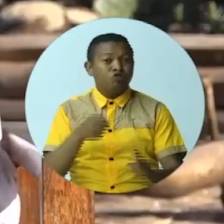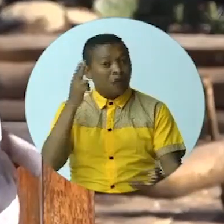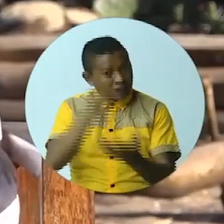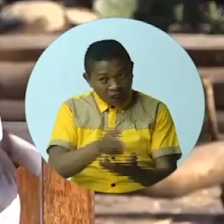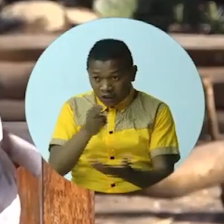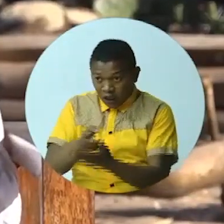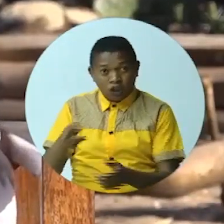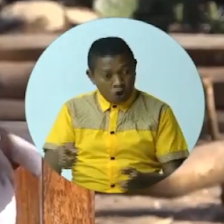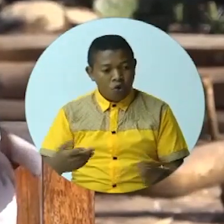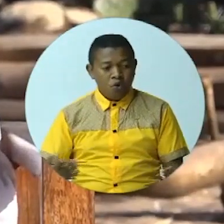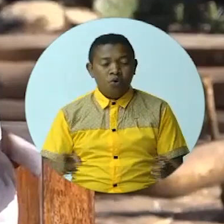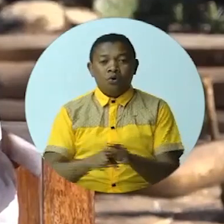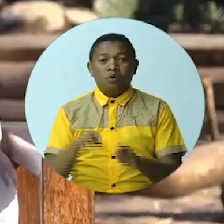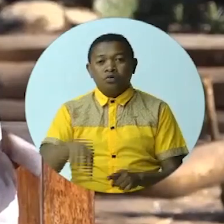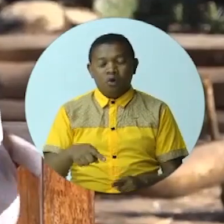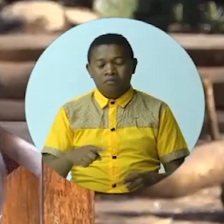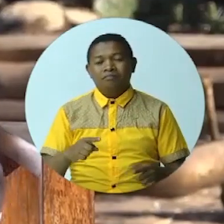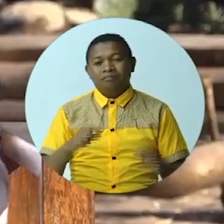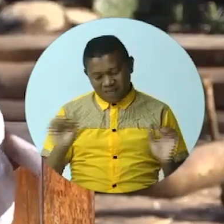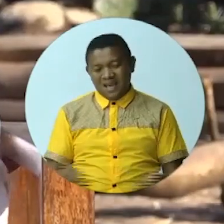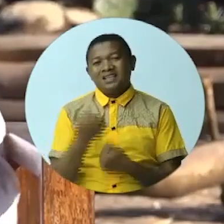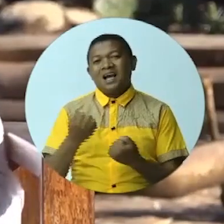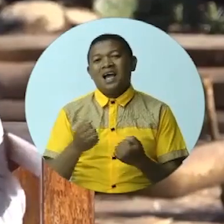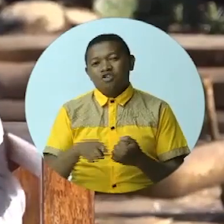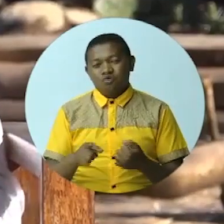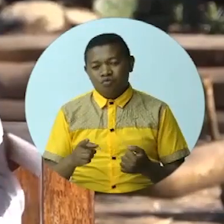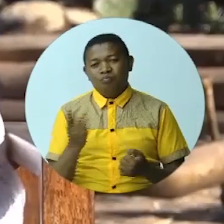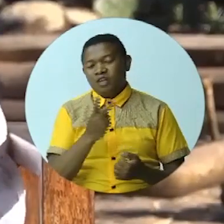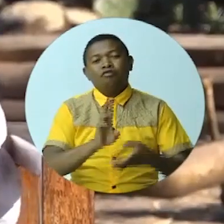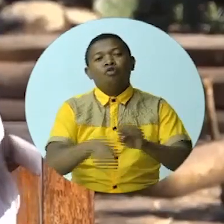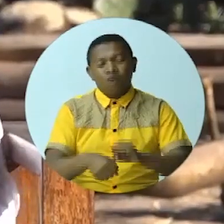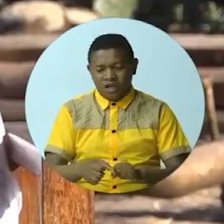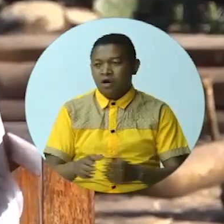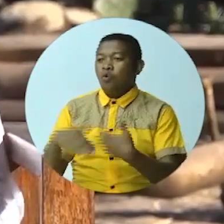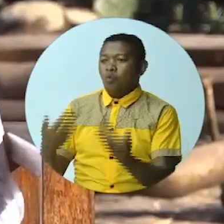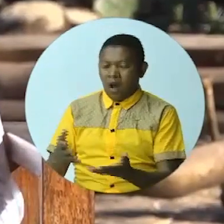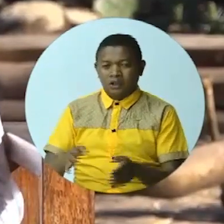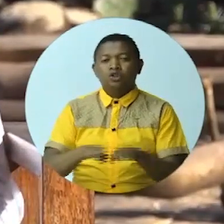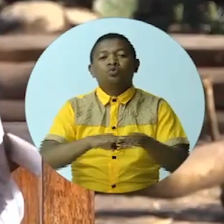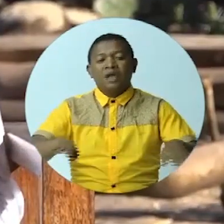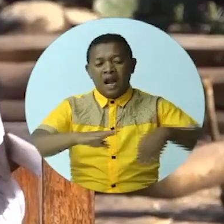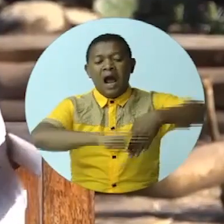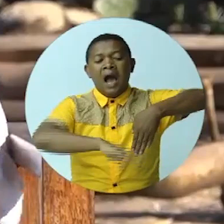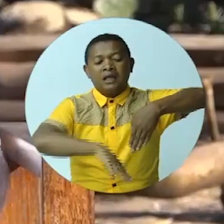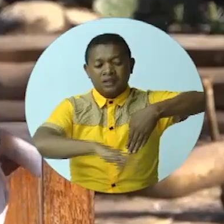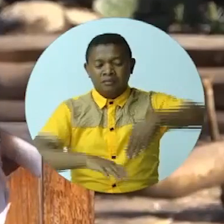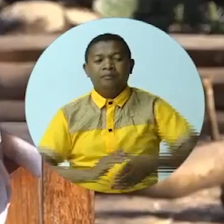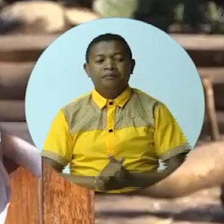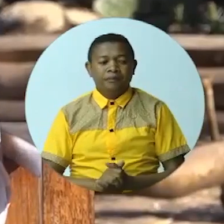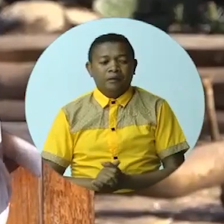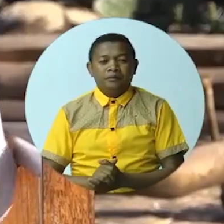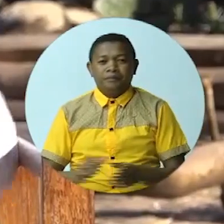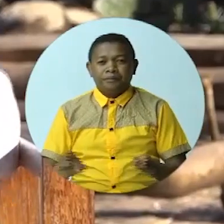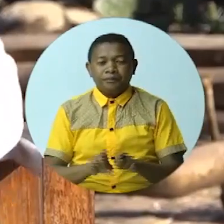lehibe taty atsimo zay zay ny tenany koa mifamatitra ny fitiavako manokana mety atsimo ary